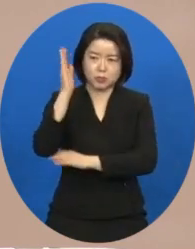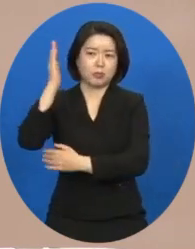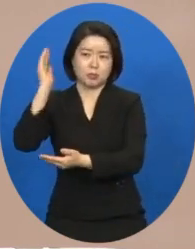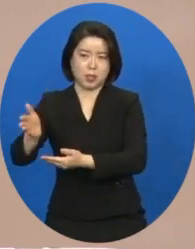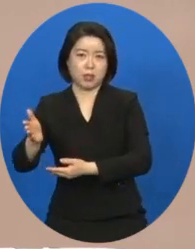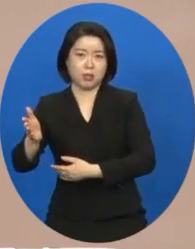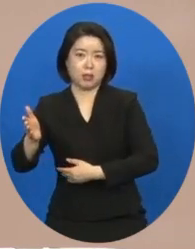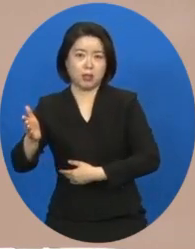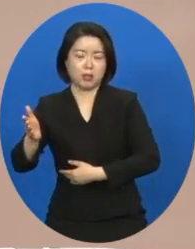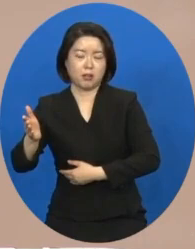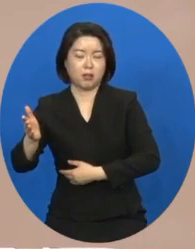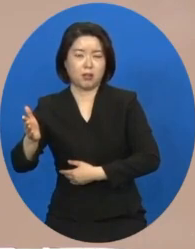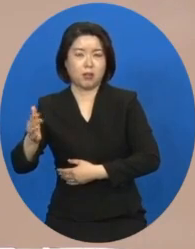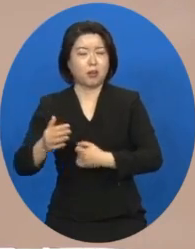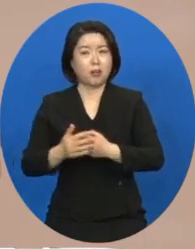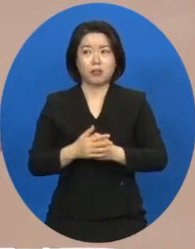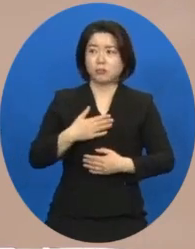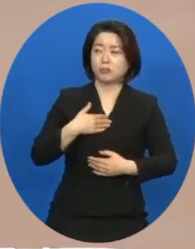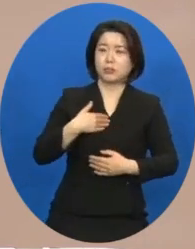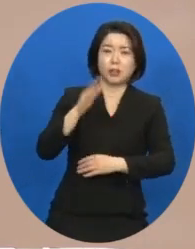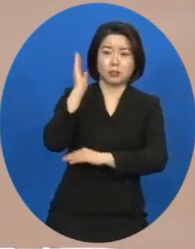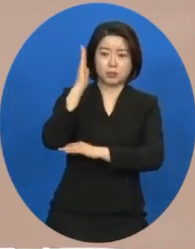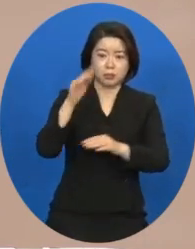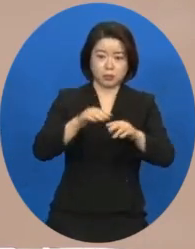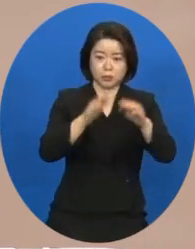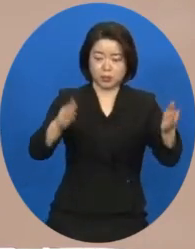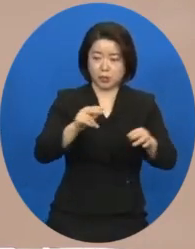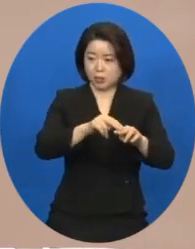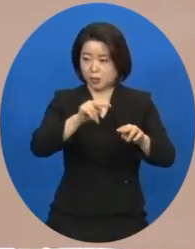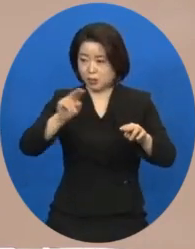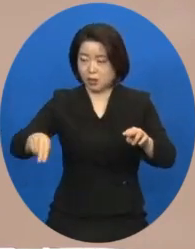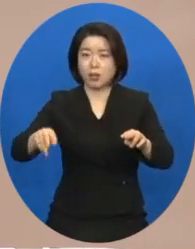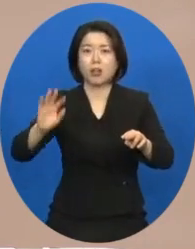그러면 나는 그냥 설교단에서 내려와야지.